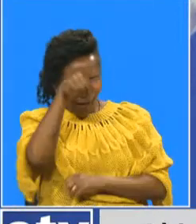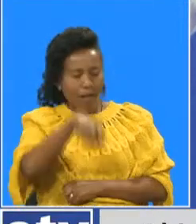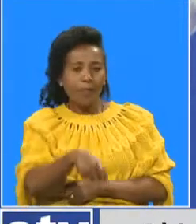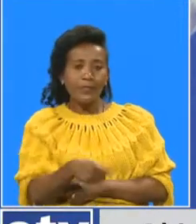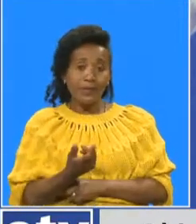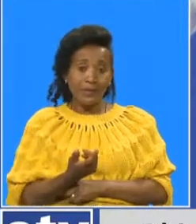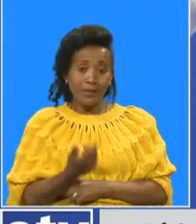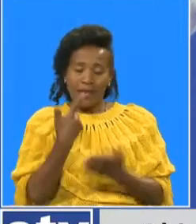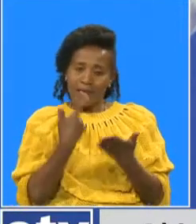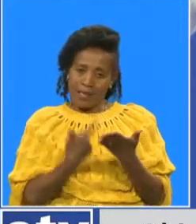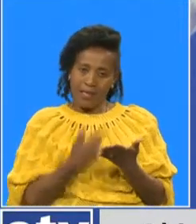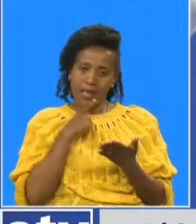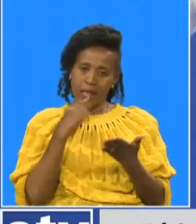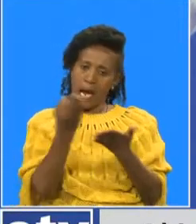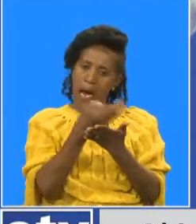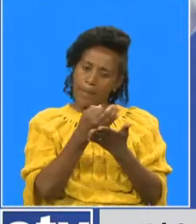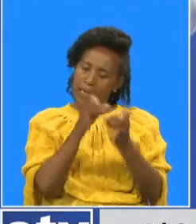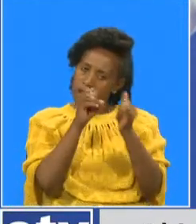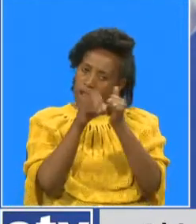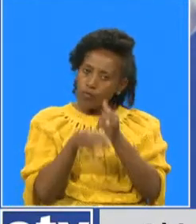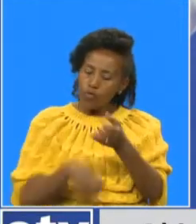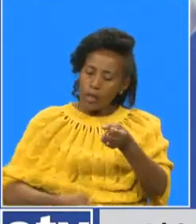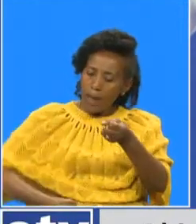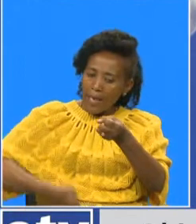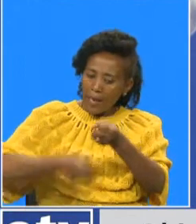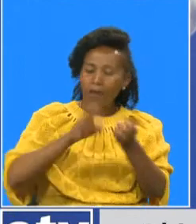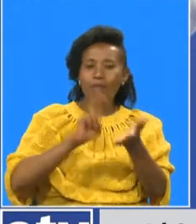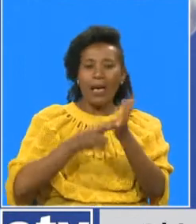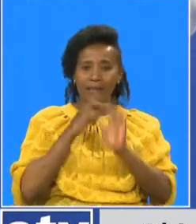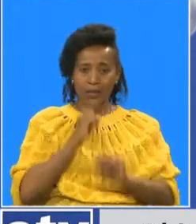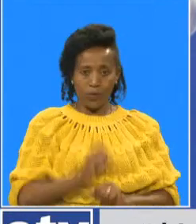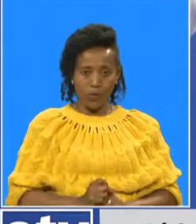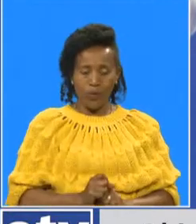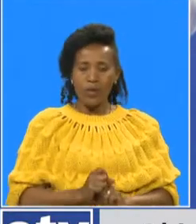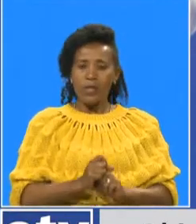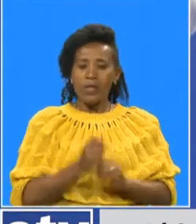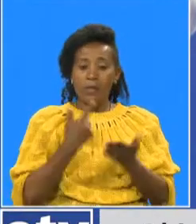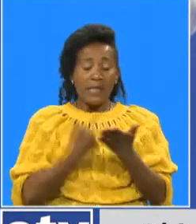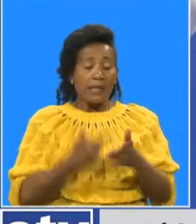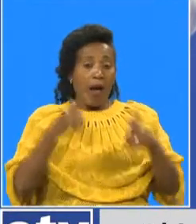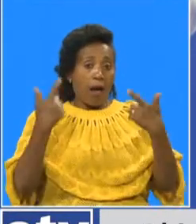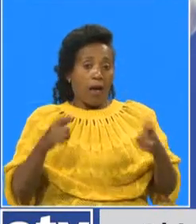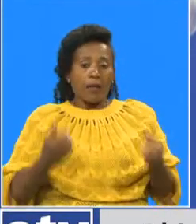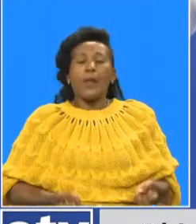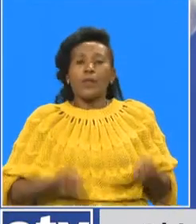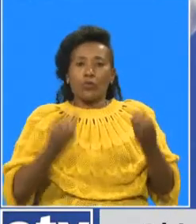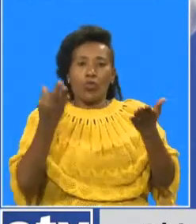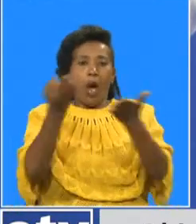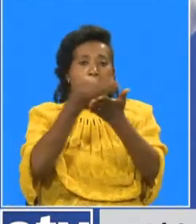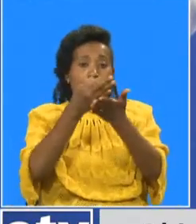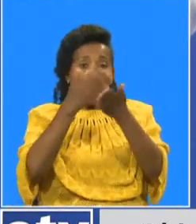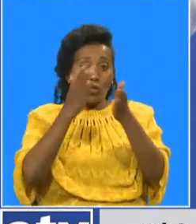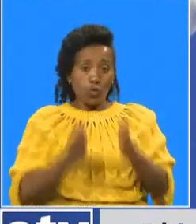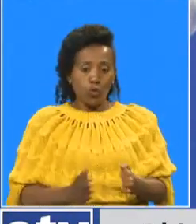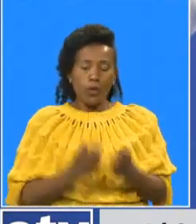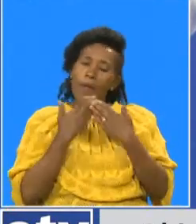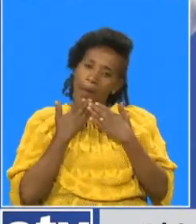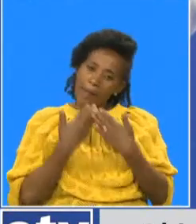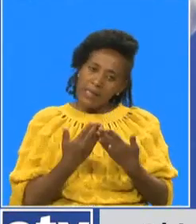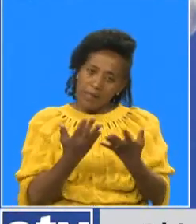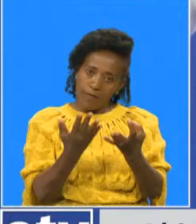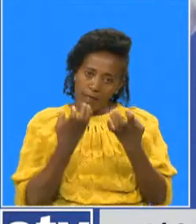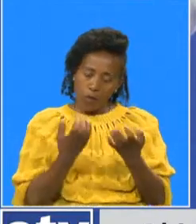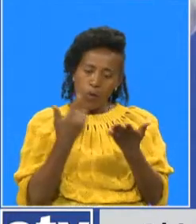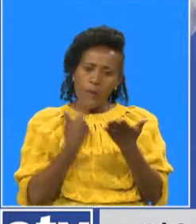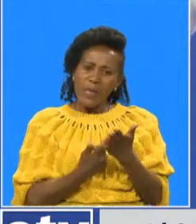አለብህ። ይሄን አምራች ዘርፉን ለመደገፍ ማለት ነው። ባይዘወይ በዚህ አጋጣሚ ብዙዎቹ አምራቾች ማመስገን